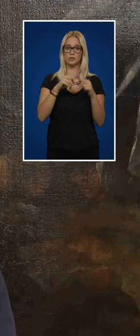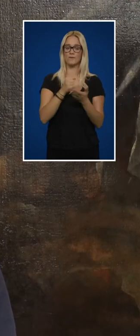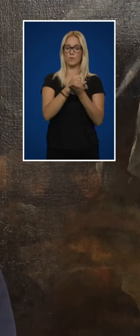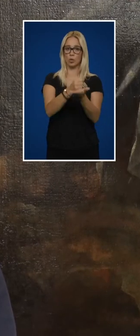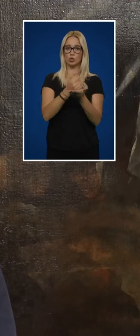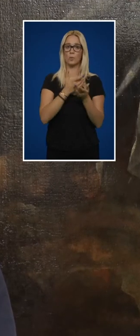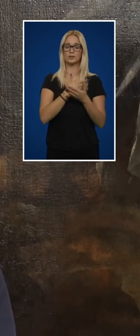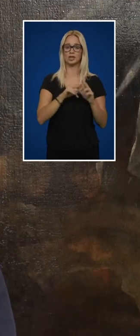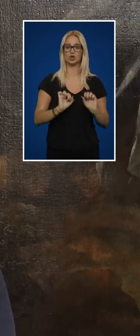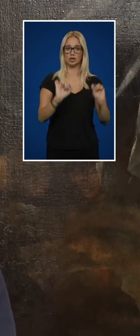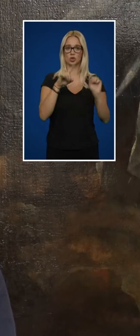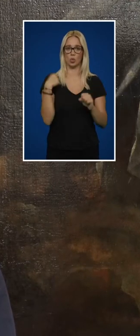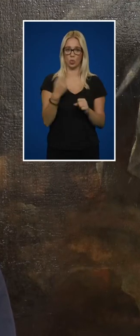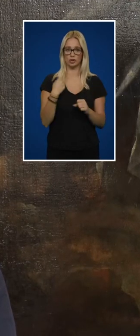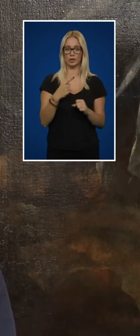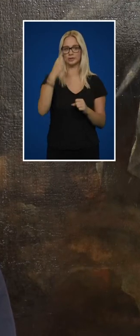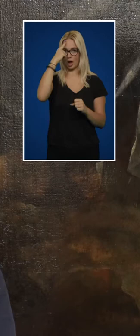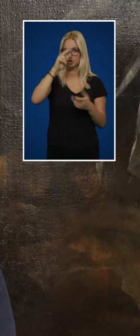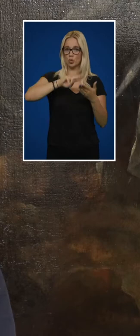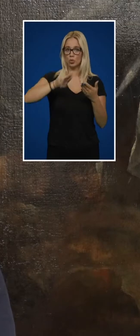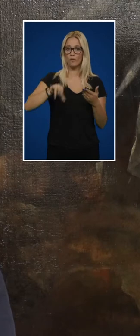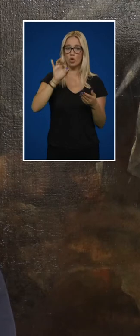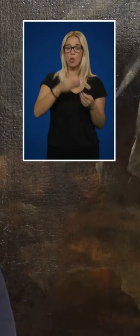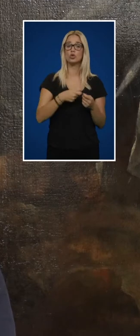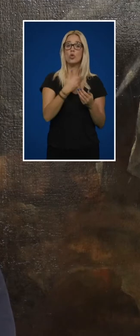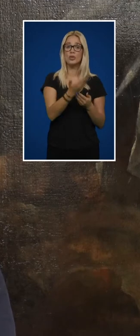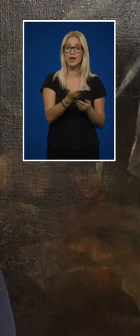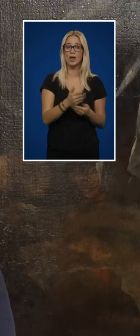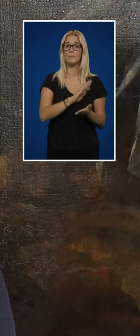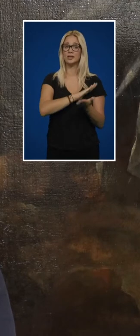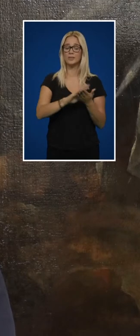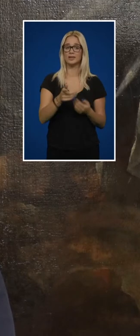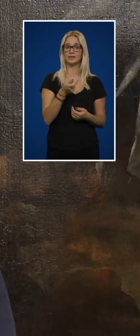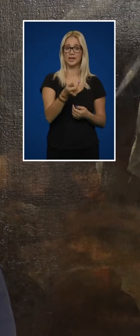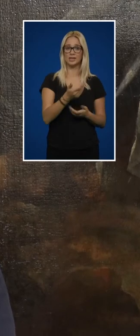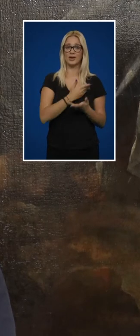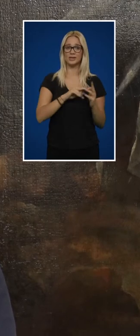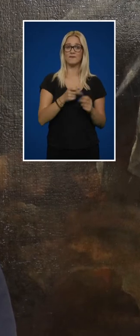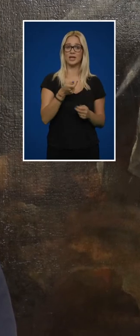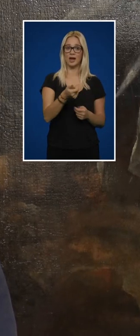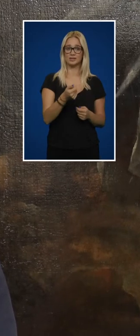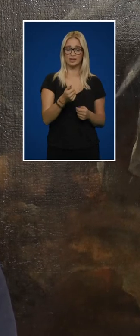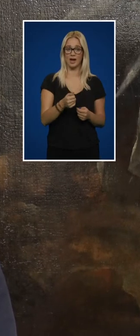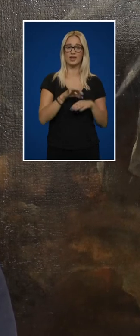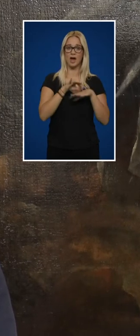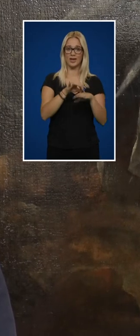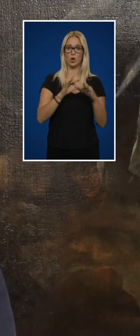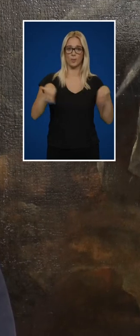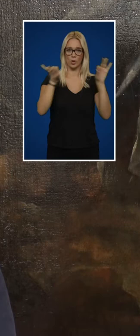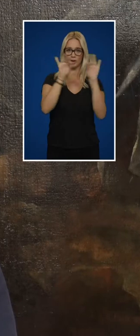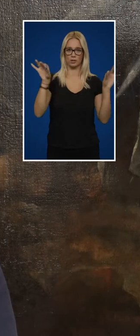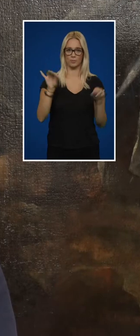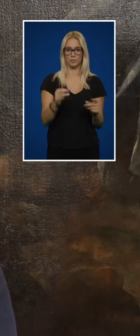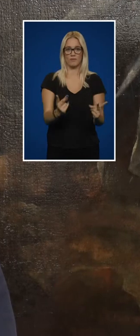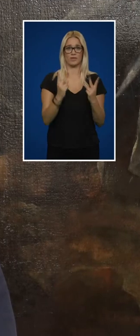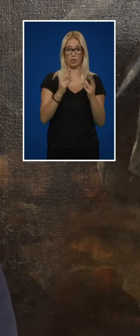1.190.000 kuna bespovratnih sredstava, a sam projekt je sufinanciran od strane Europske unije iz kohezijskog fonda Operativni program Konkurentnost